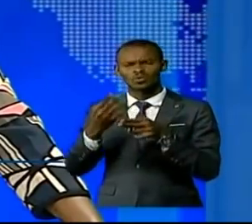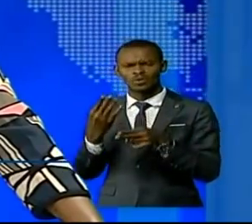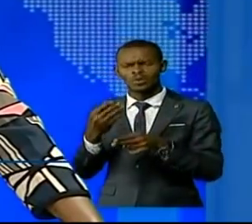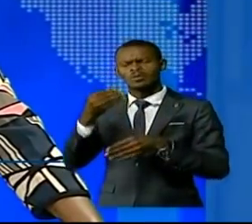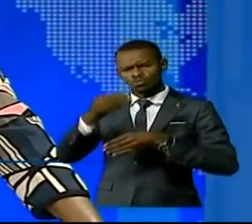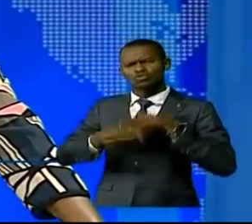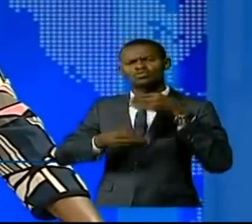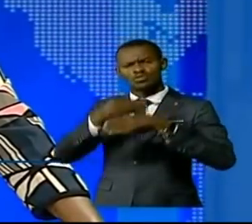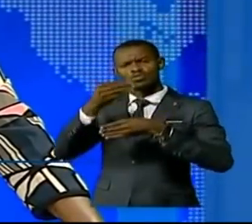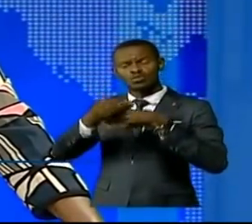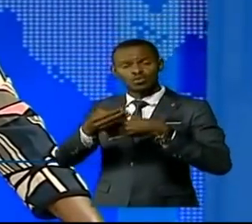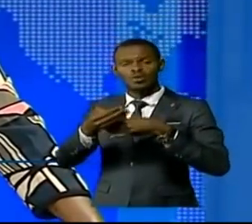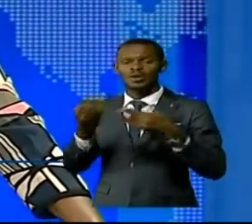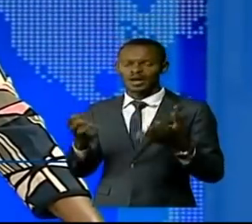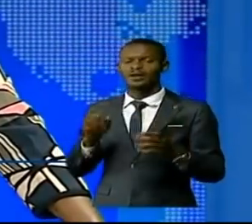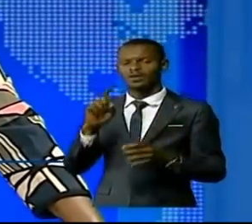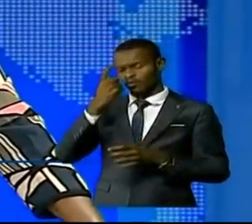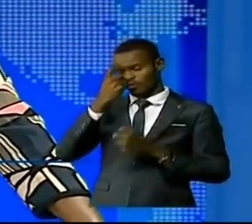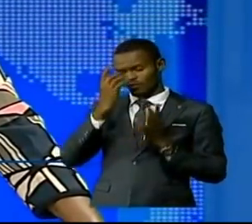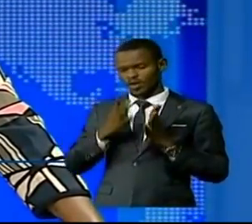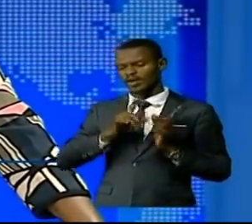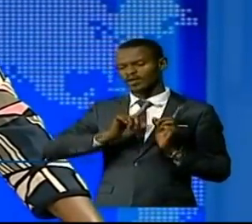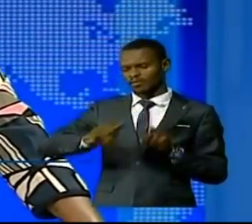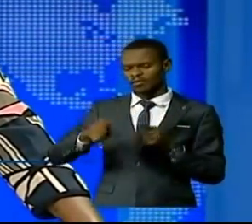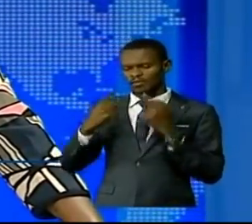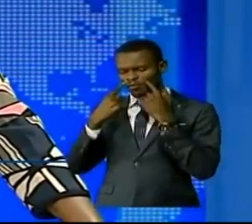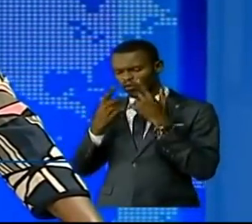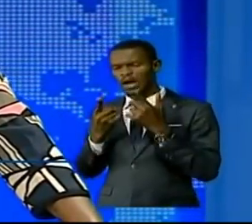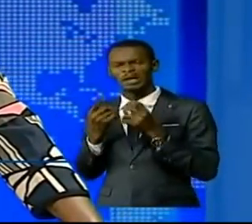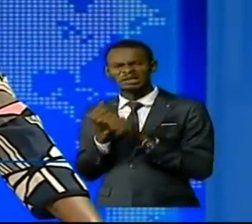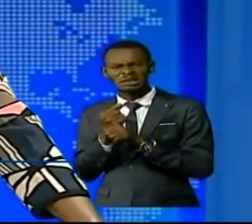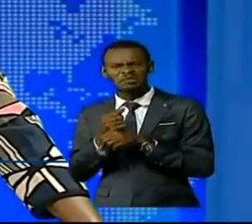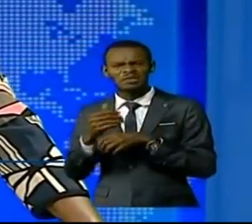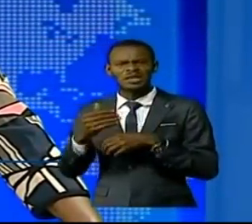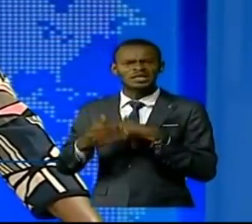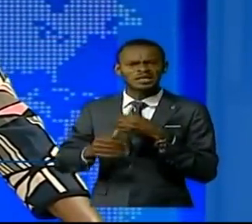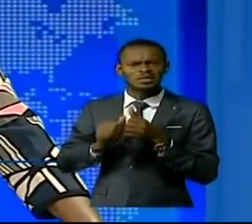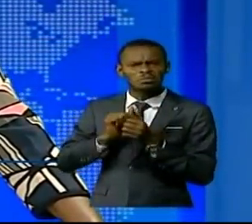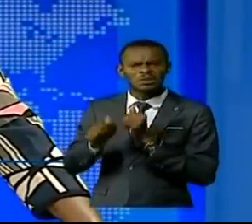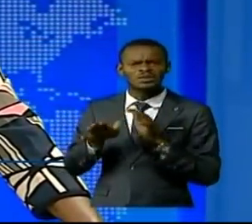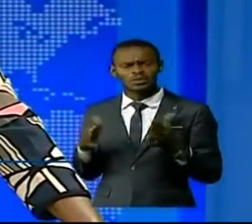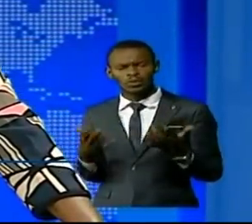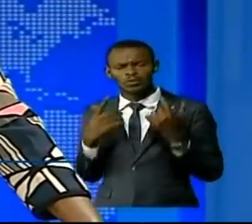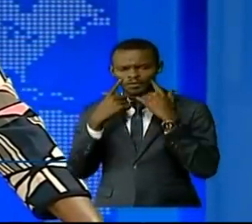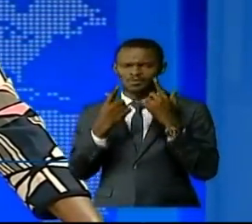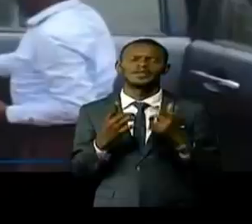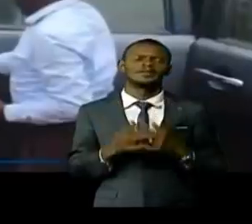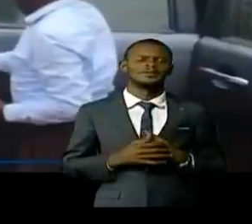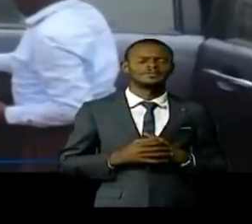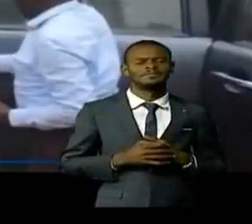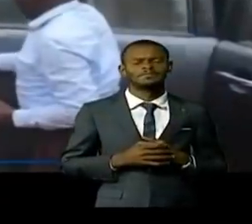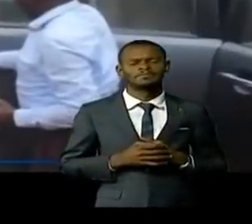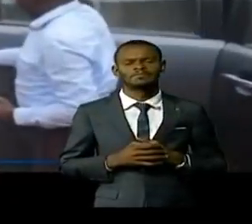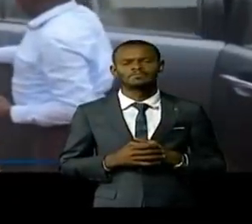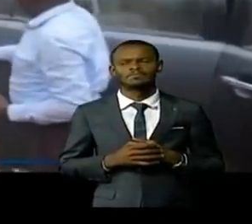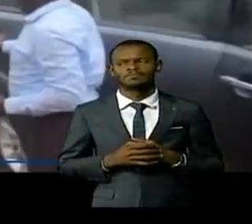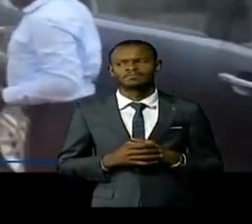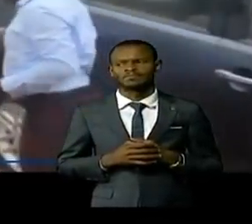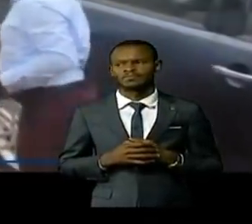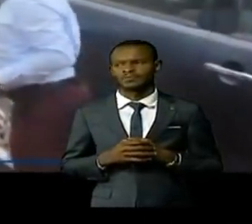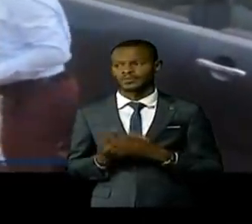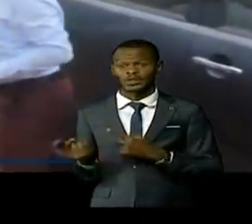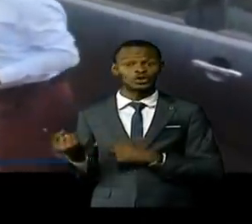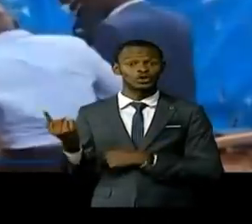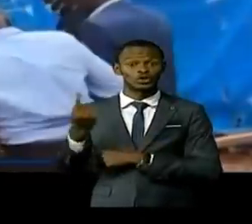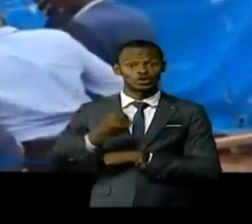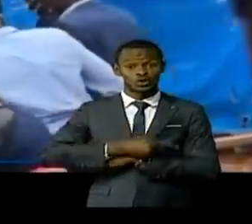aussi pour lui d'inspecter la réhabilitation de la voirie urbaine. Un reportage de Rodi Panda. Une journée très